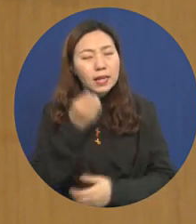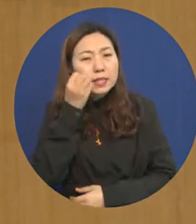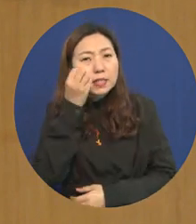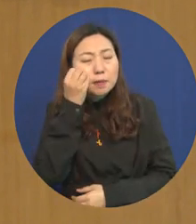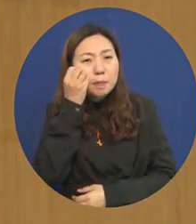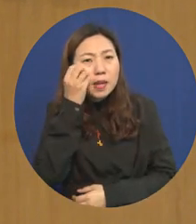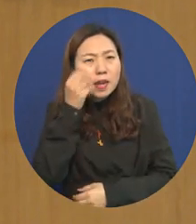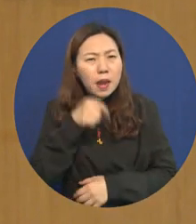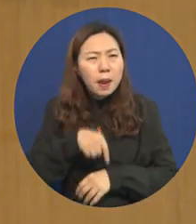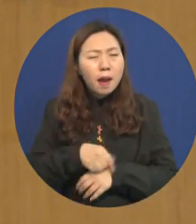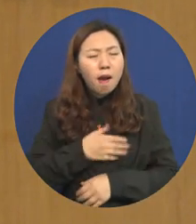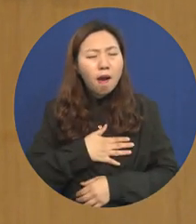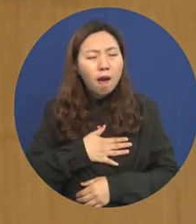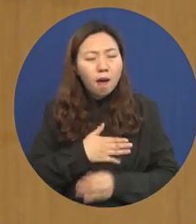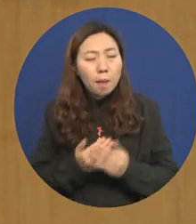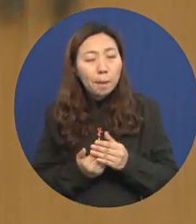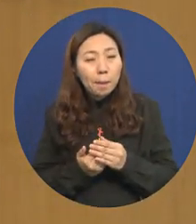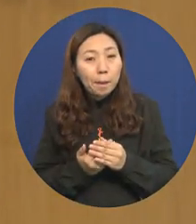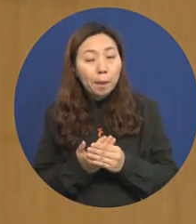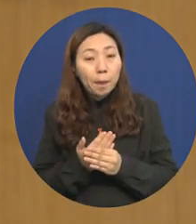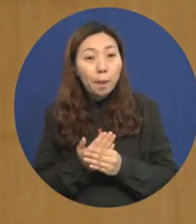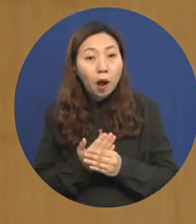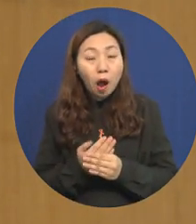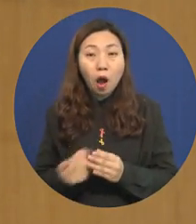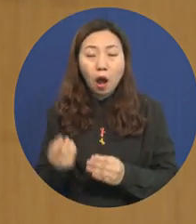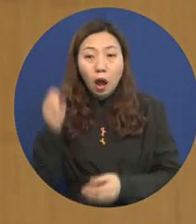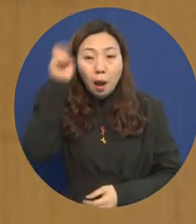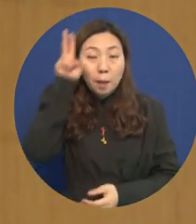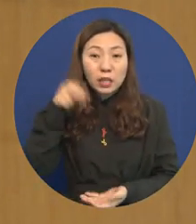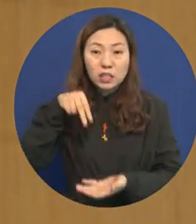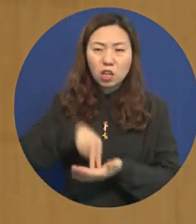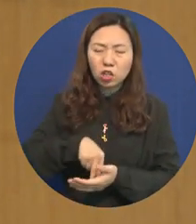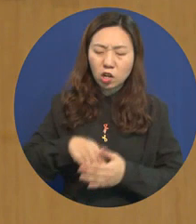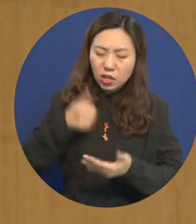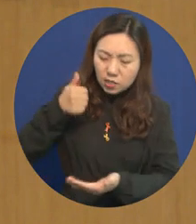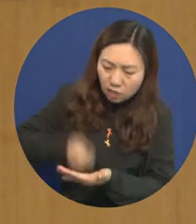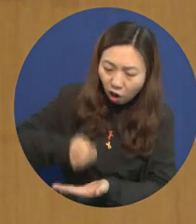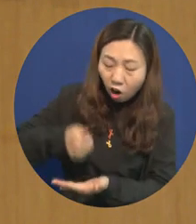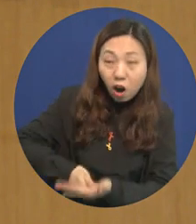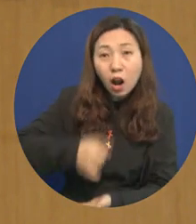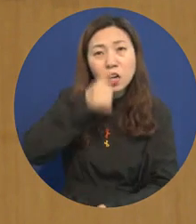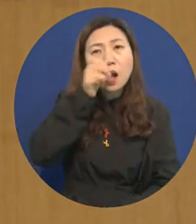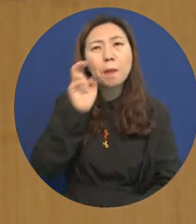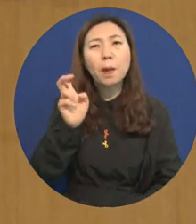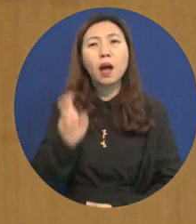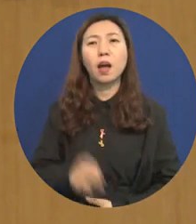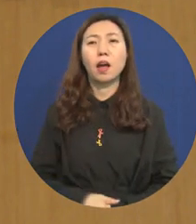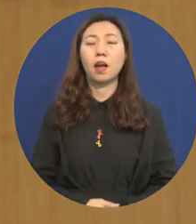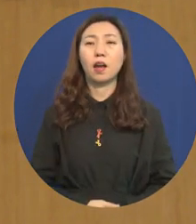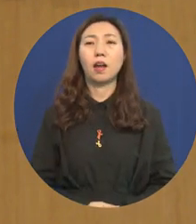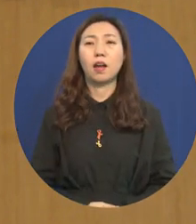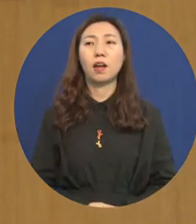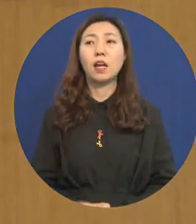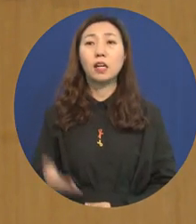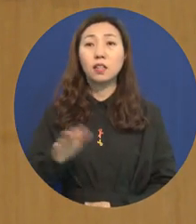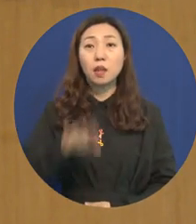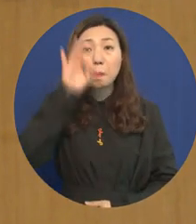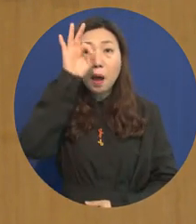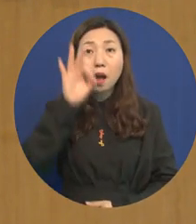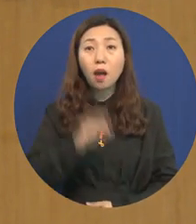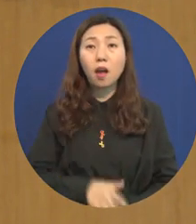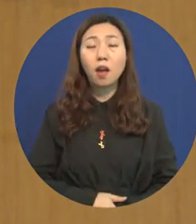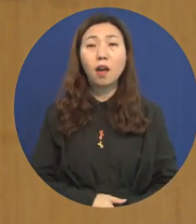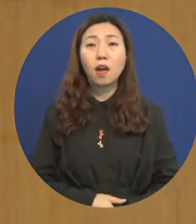일어나고, 어떤 분들은 막 일어나가 절을 하고 이런 일이 생기겠죠. 그런데 비행기는,